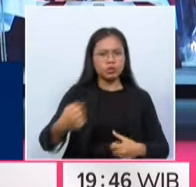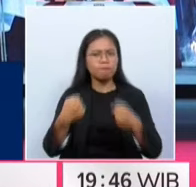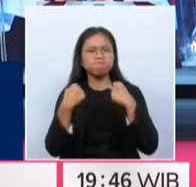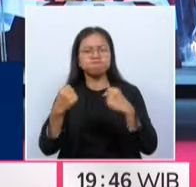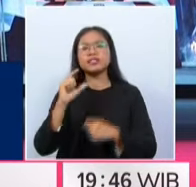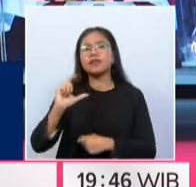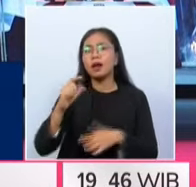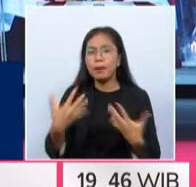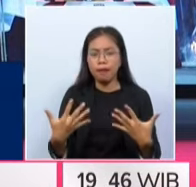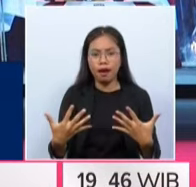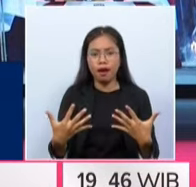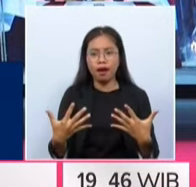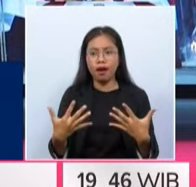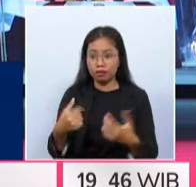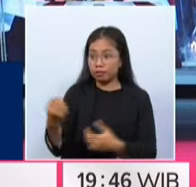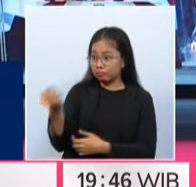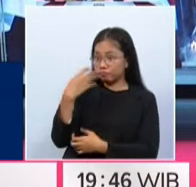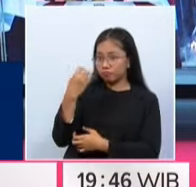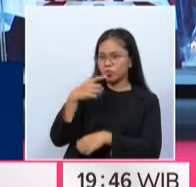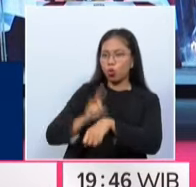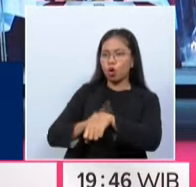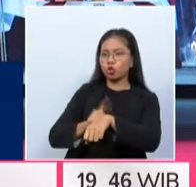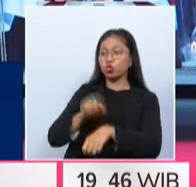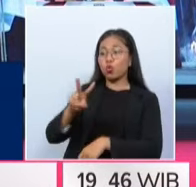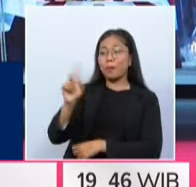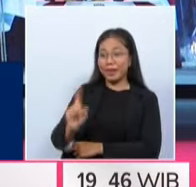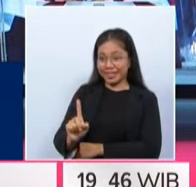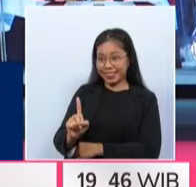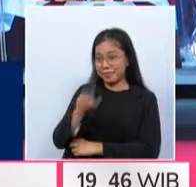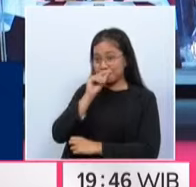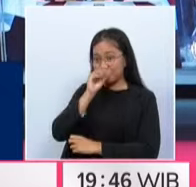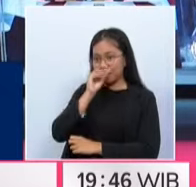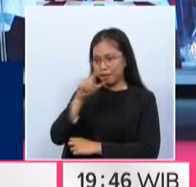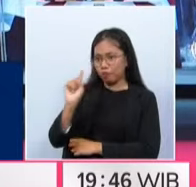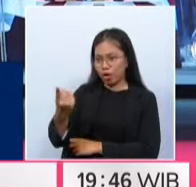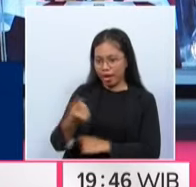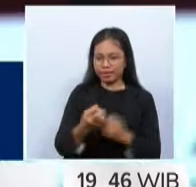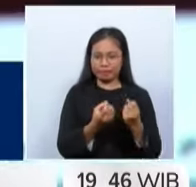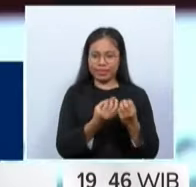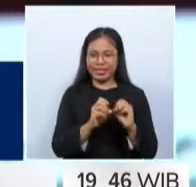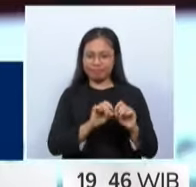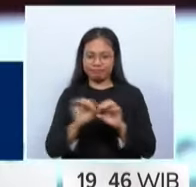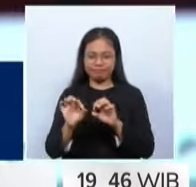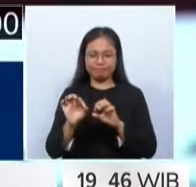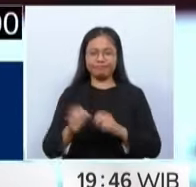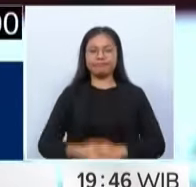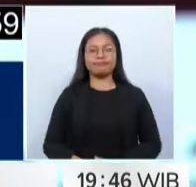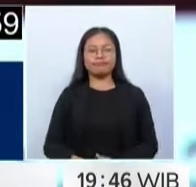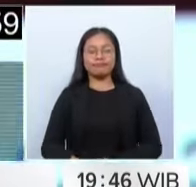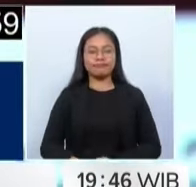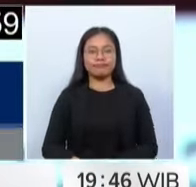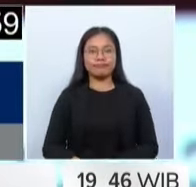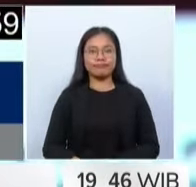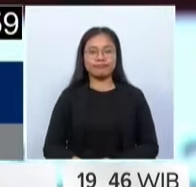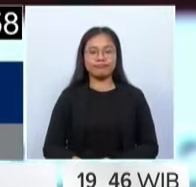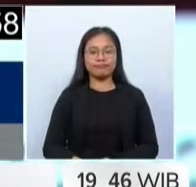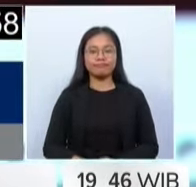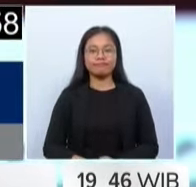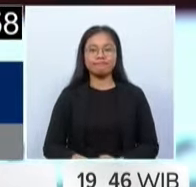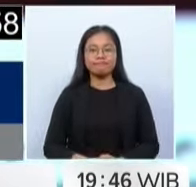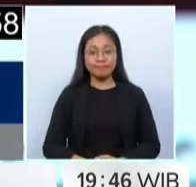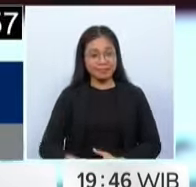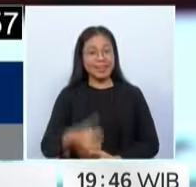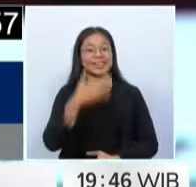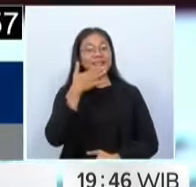waktu menjawab selama 2 menit Pak Anis dimulai dari bapak berbicara kami persilakan Terima kasih sebelum saya menjawab